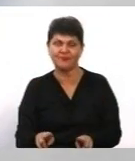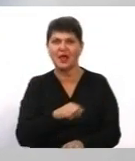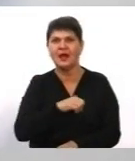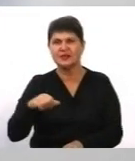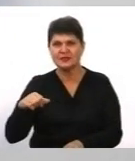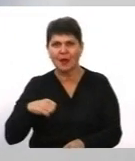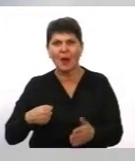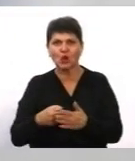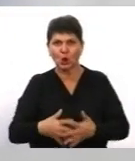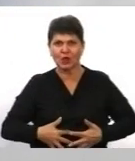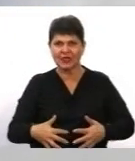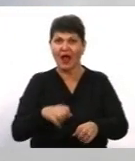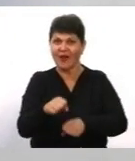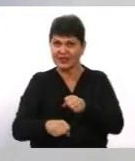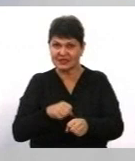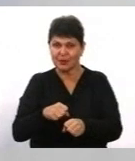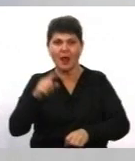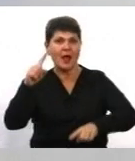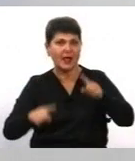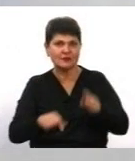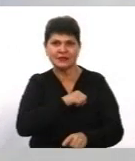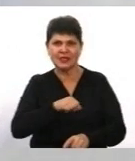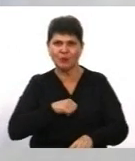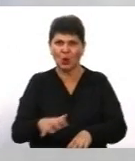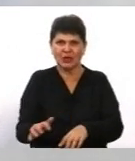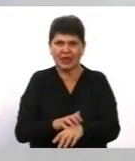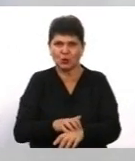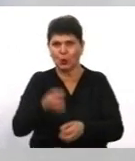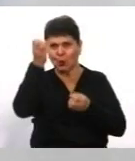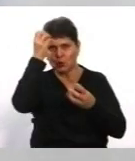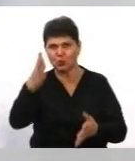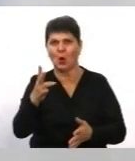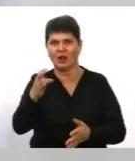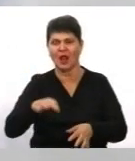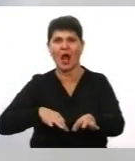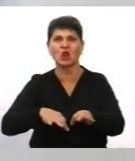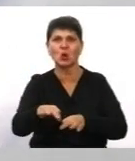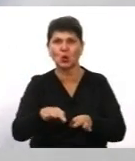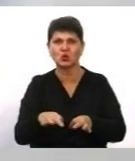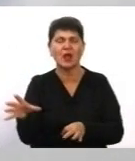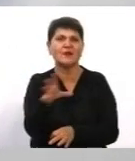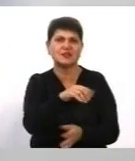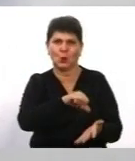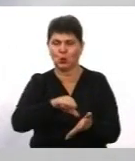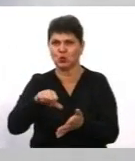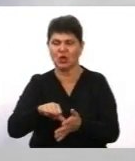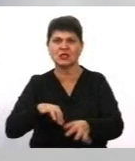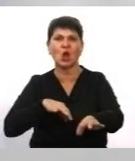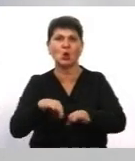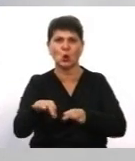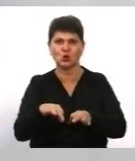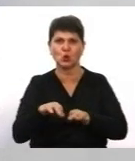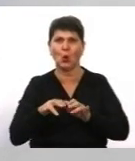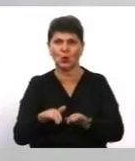декрету велосипедистка, то інколи саму дратує культура на дорозі, причому всіх учасників дорожнього руху.